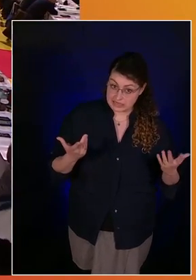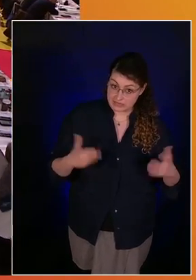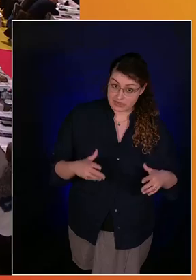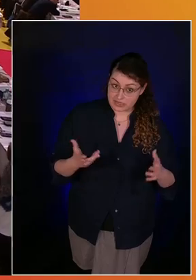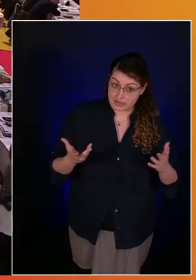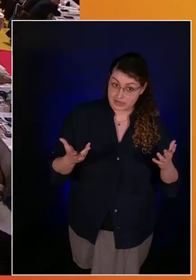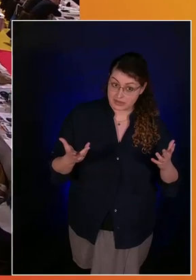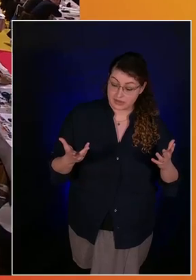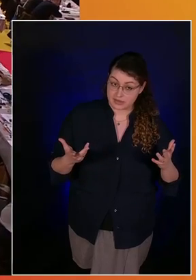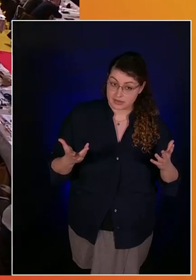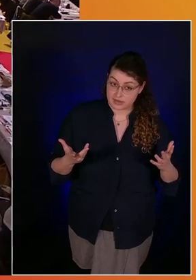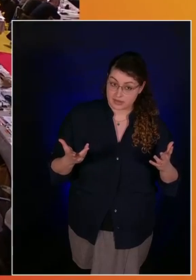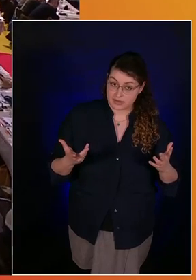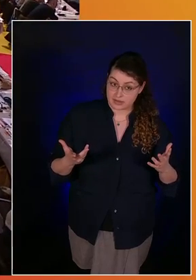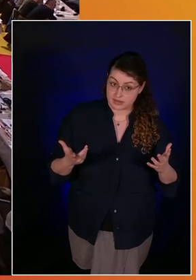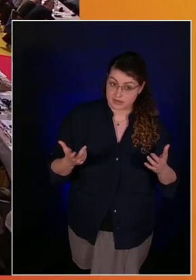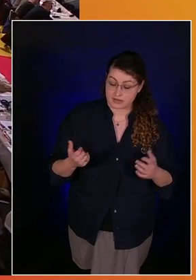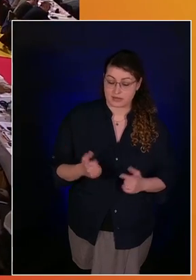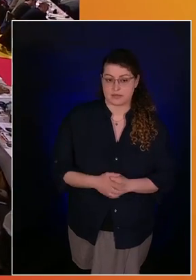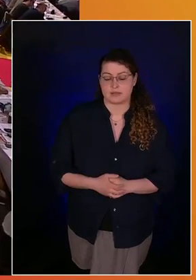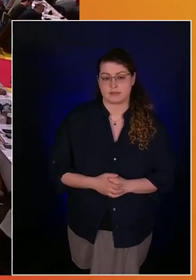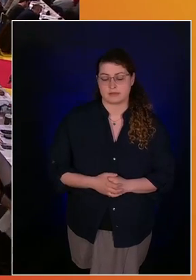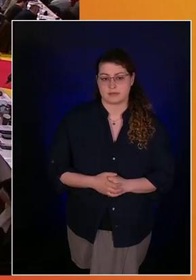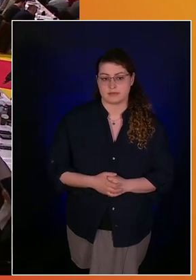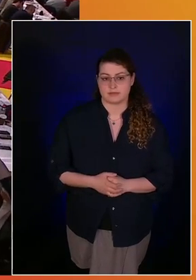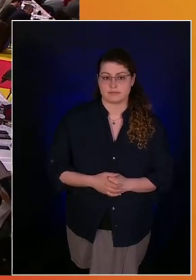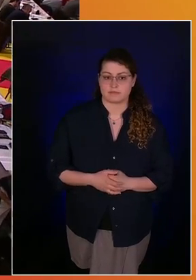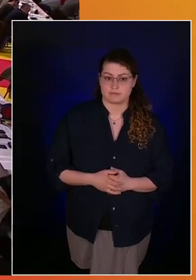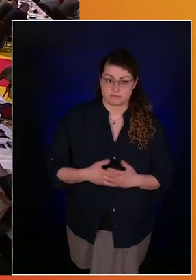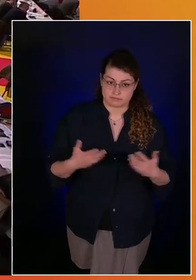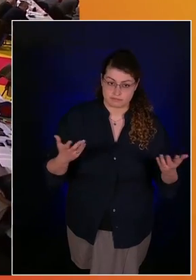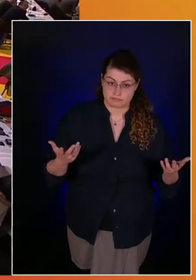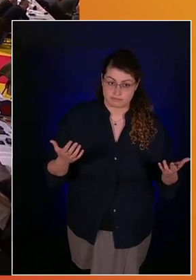fait exprès le thème